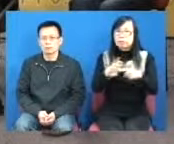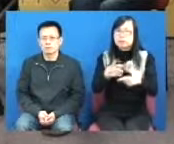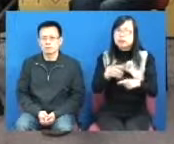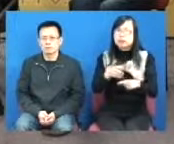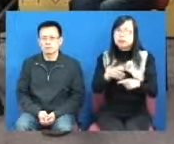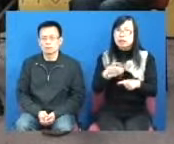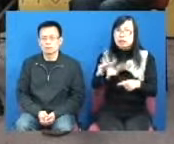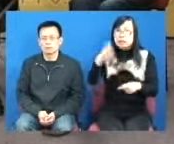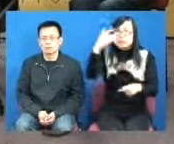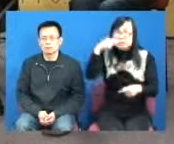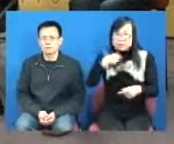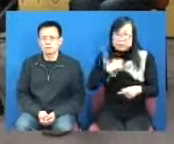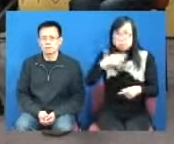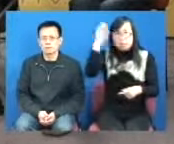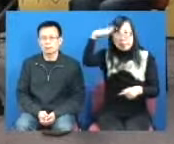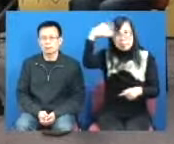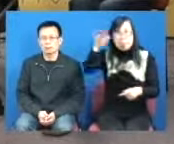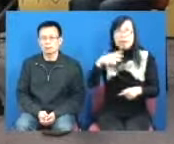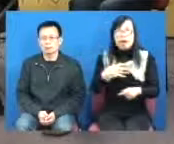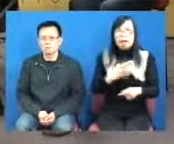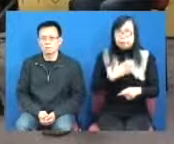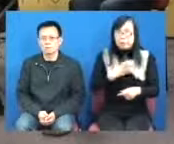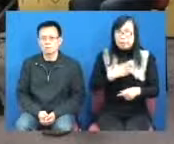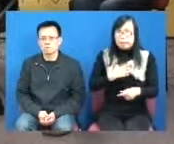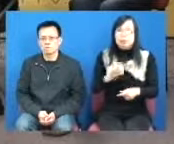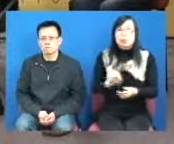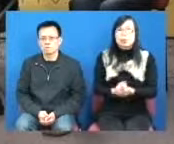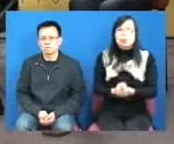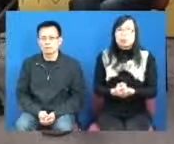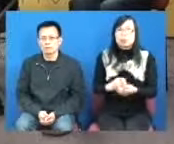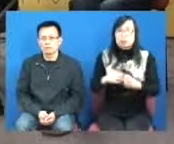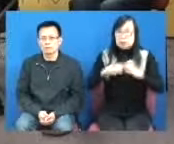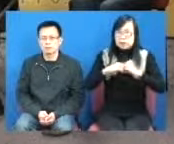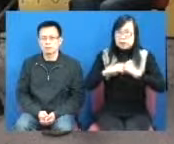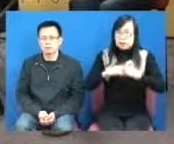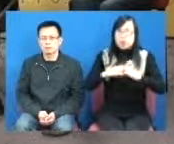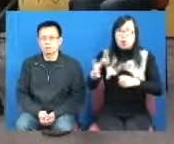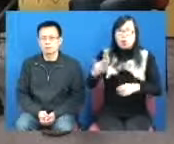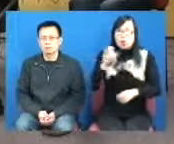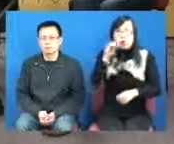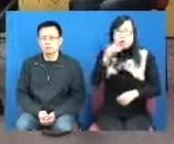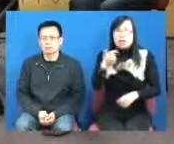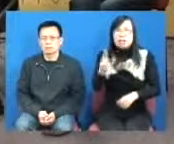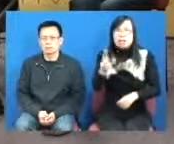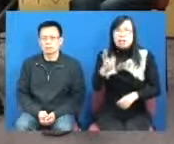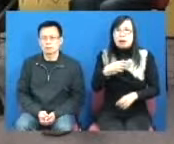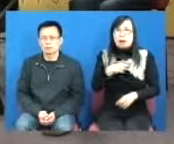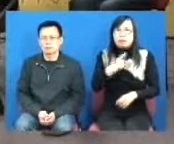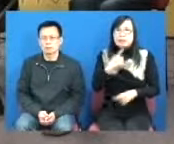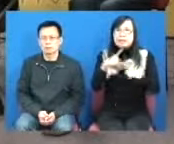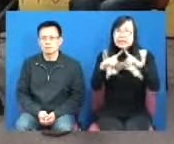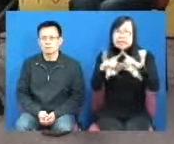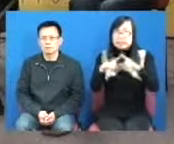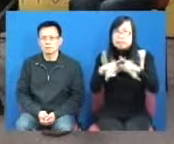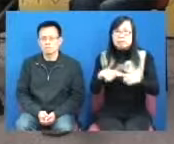了不了解你能否體會到有沒有一些同理心我說得最簡單的你有沒有一些人味